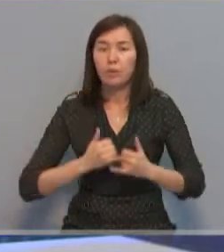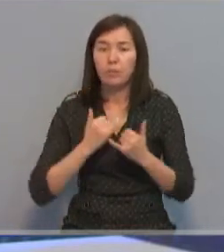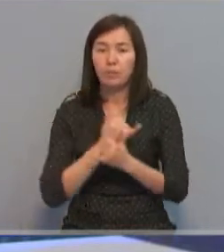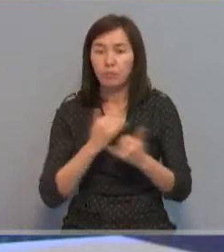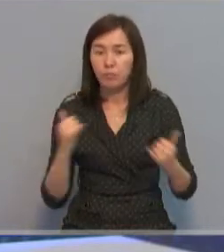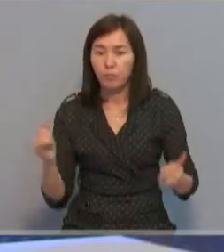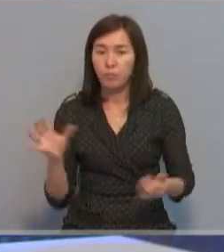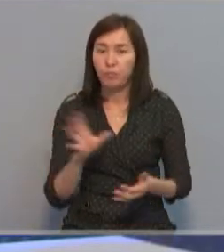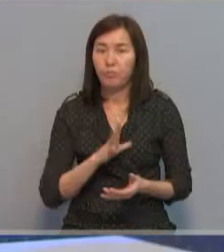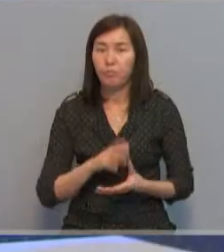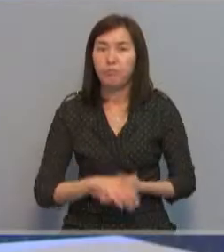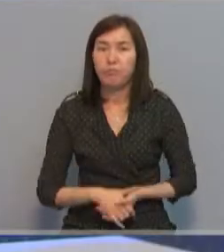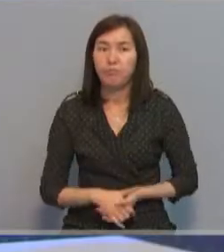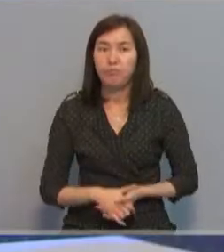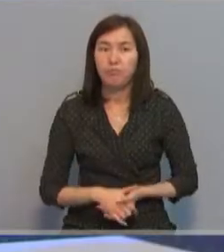марапатқа ие болды.